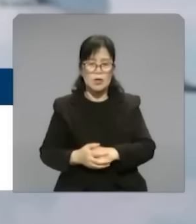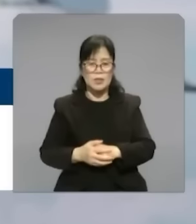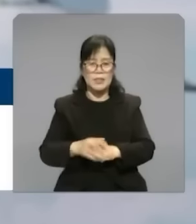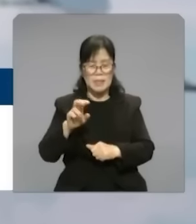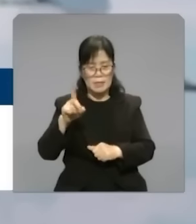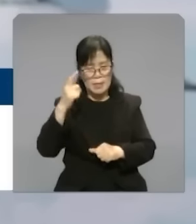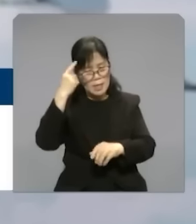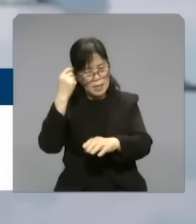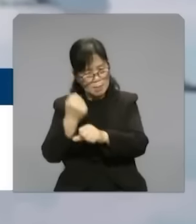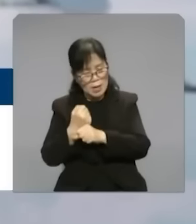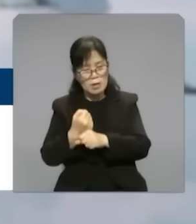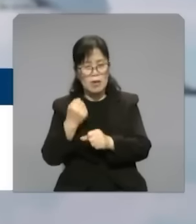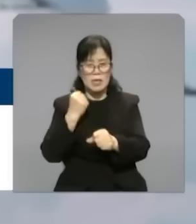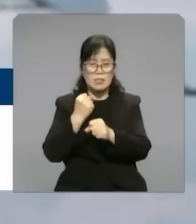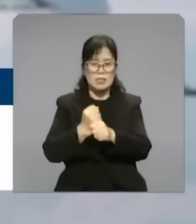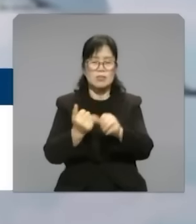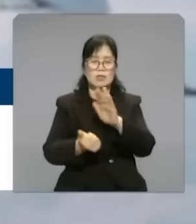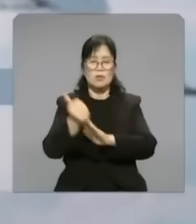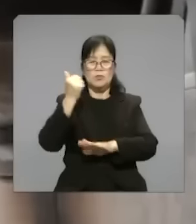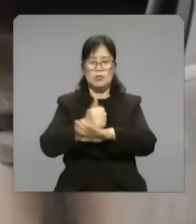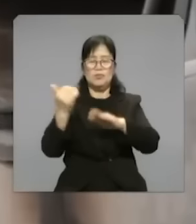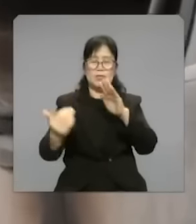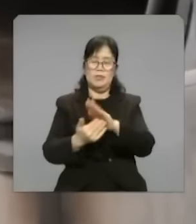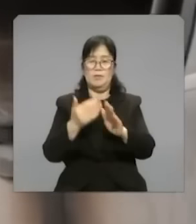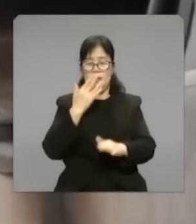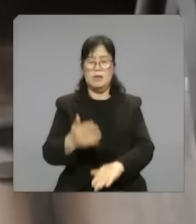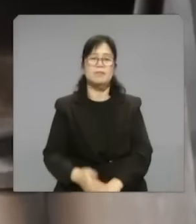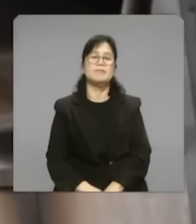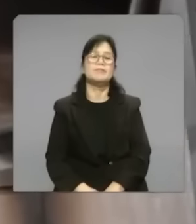개발과 양산을 성공적으로 이뤄낼 것입니다.